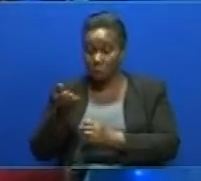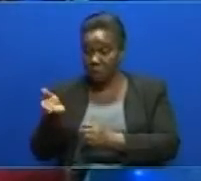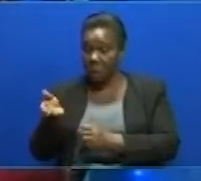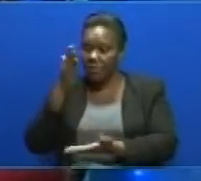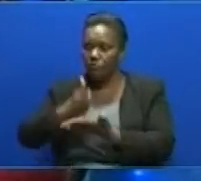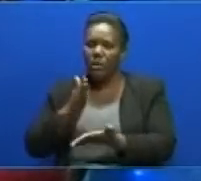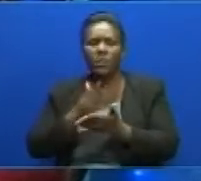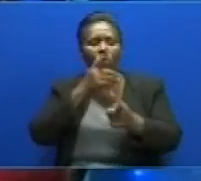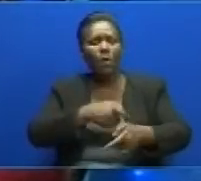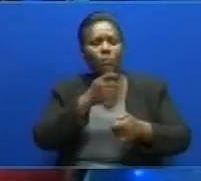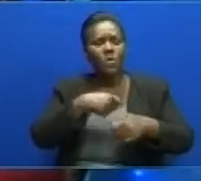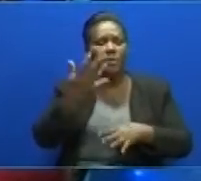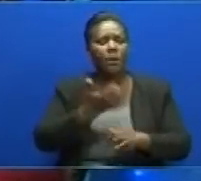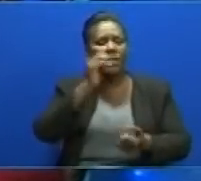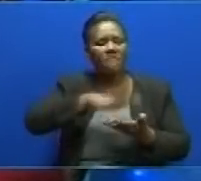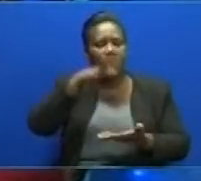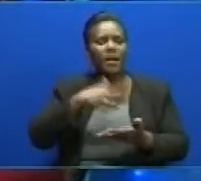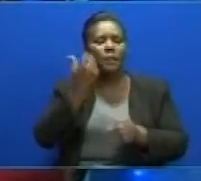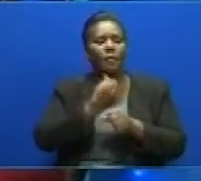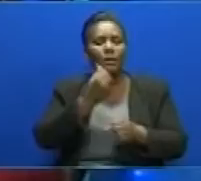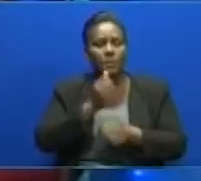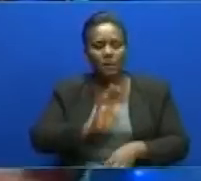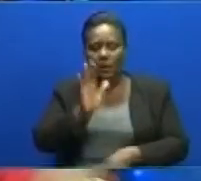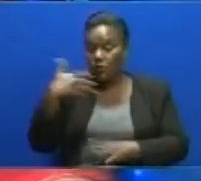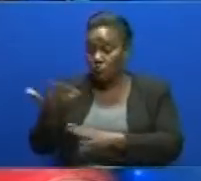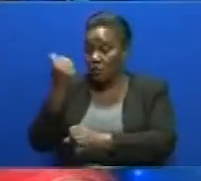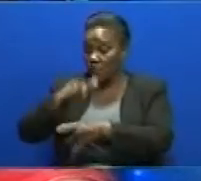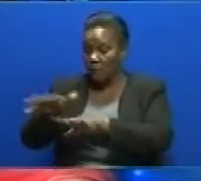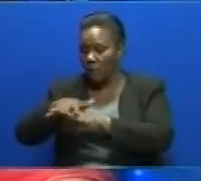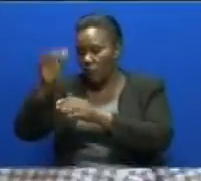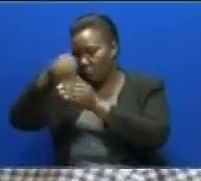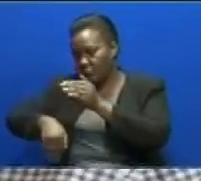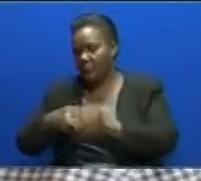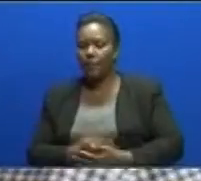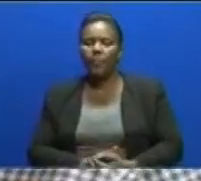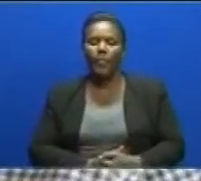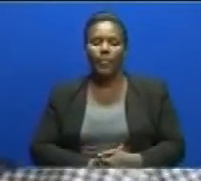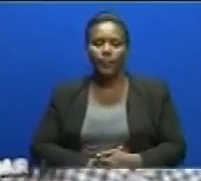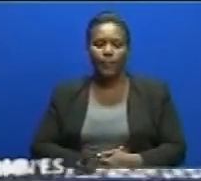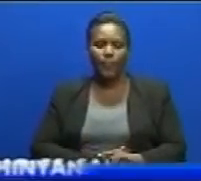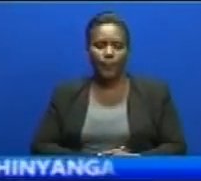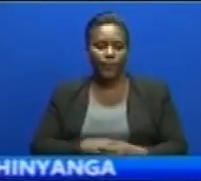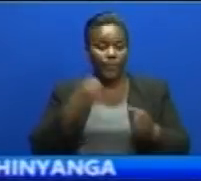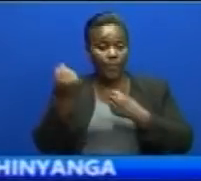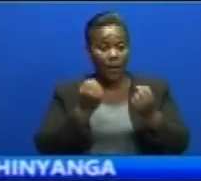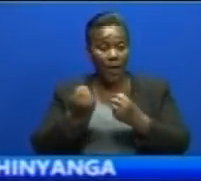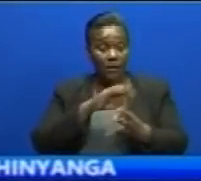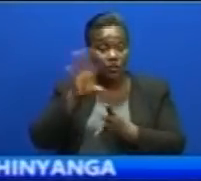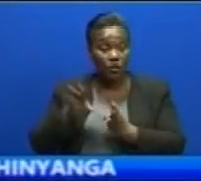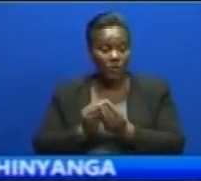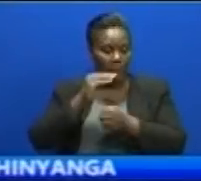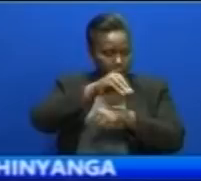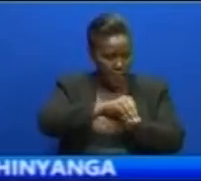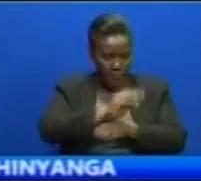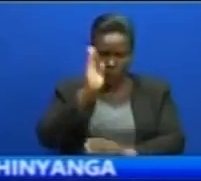mkulima ananufaika na kilimo. Grayson Kakuru ana taarifa kamili. Gari zote za mbegu